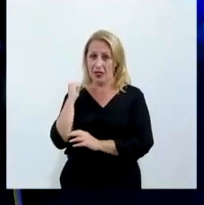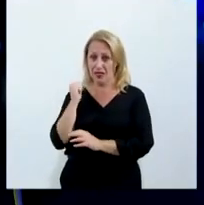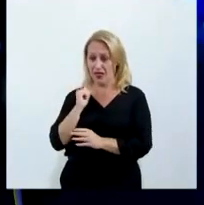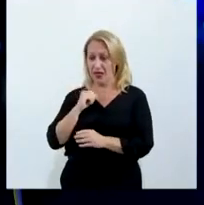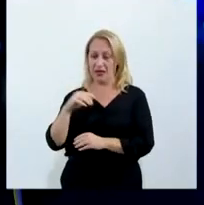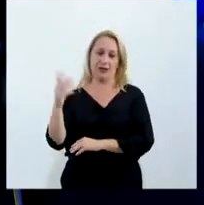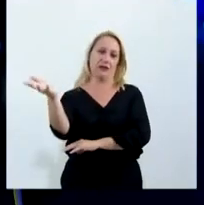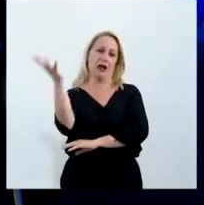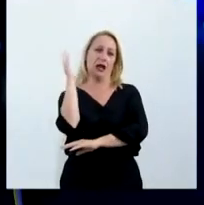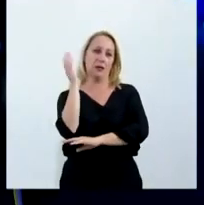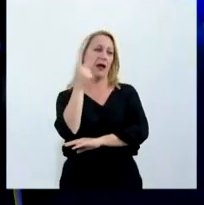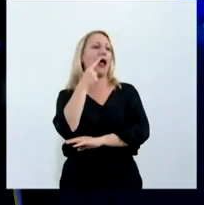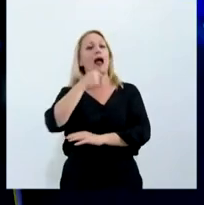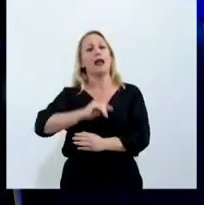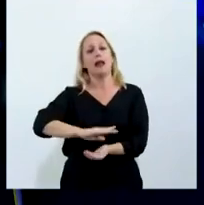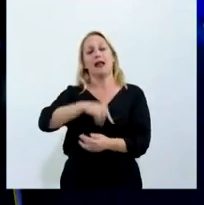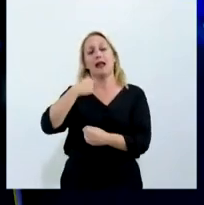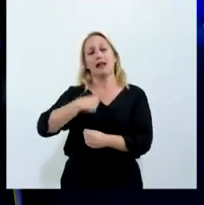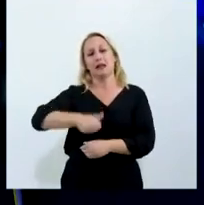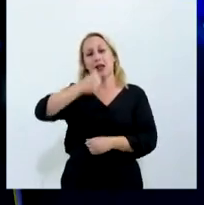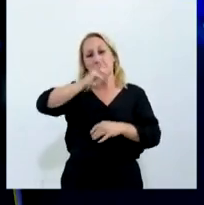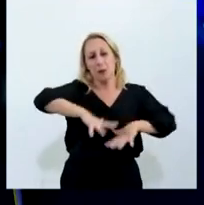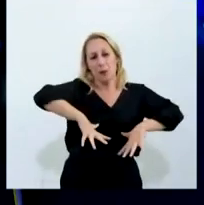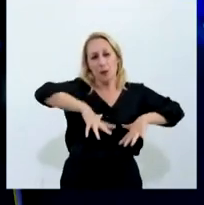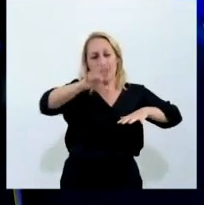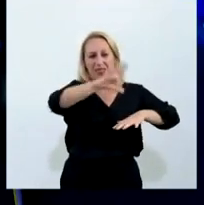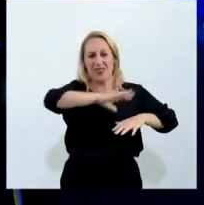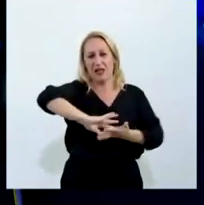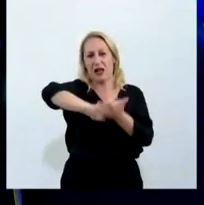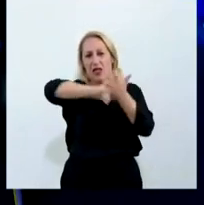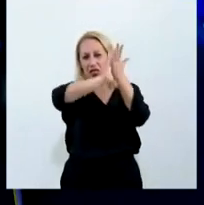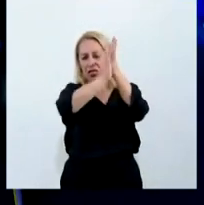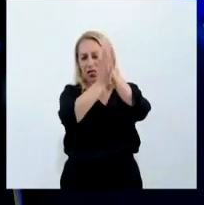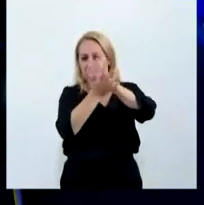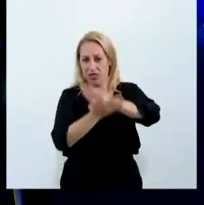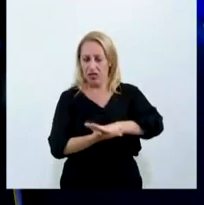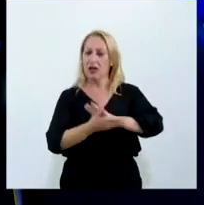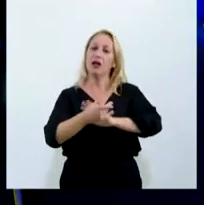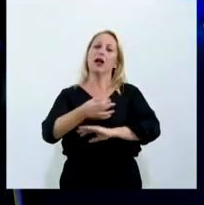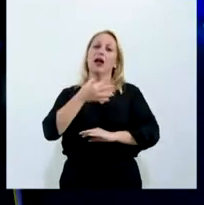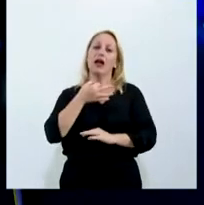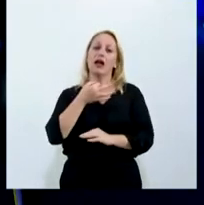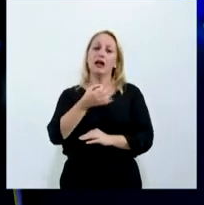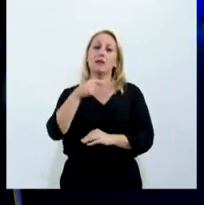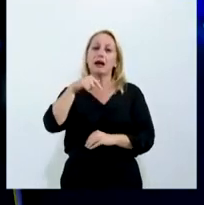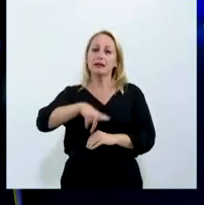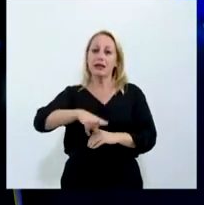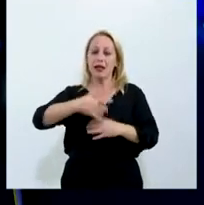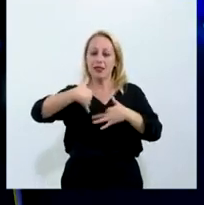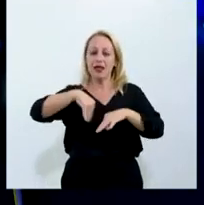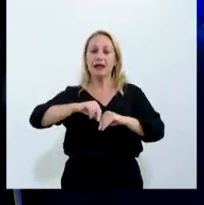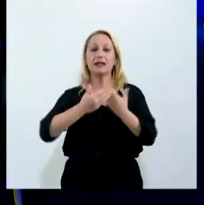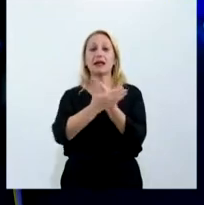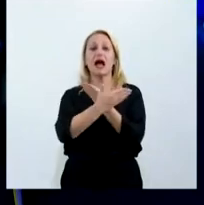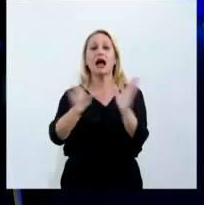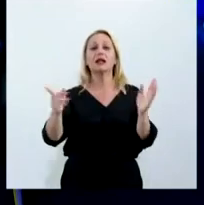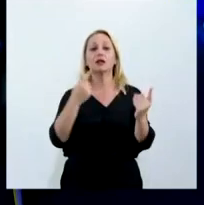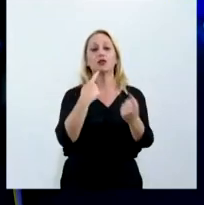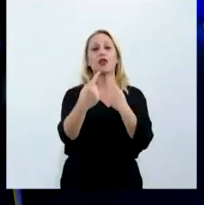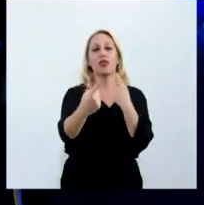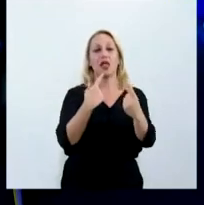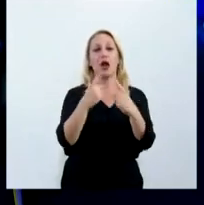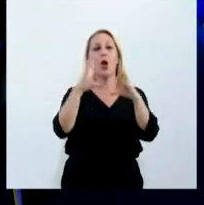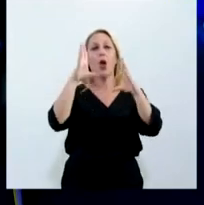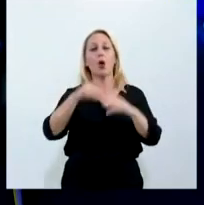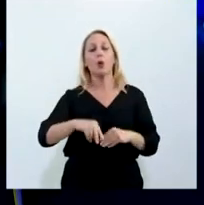από τις καταστροφικές πλημμύρες στη Θεσσαλία, προαναγγείλατε την έναρξη ενός δημόσιου διαλόγου για την υποχρεωτική